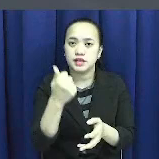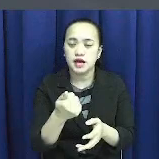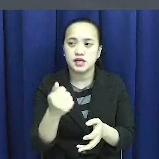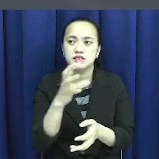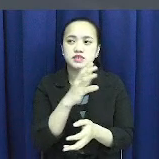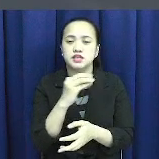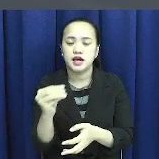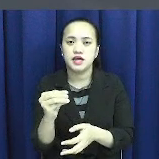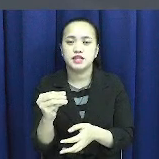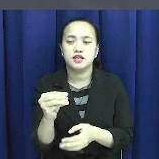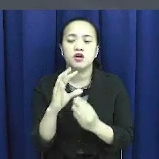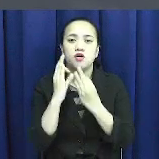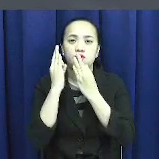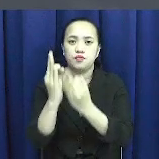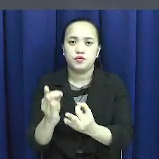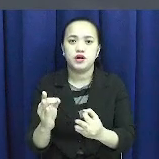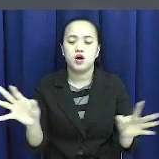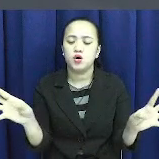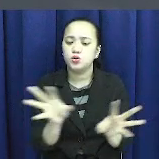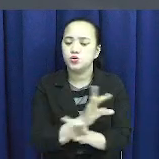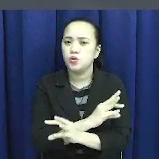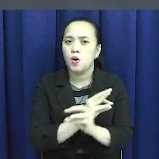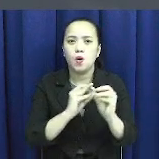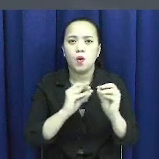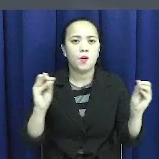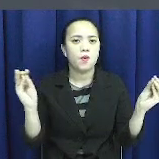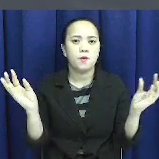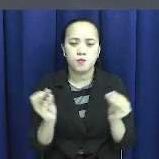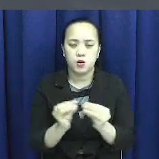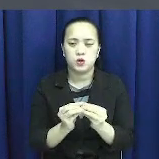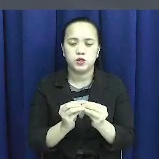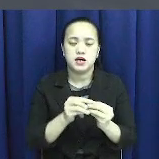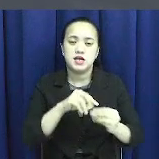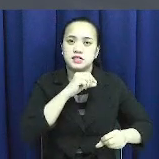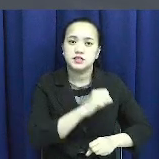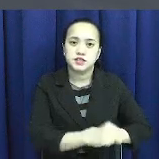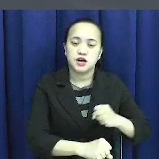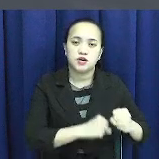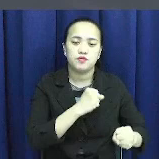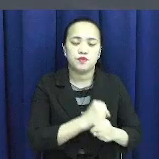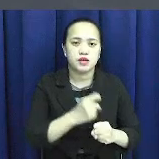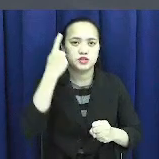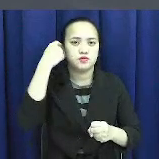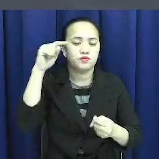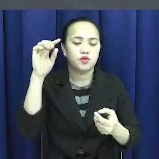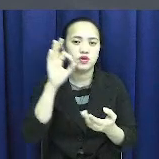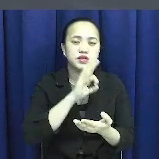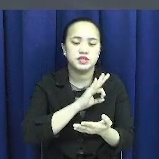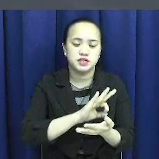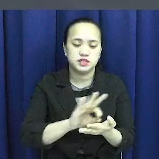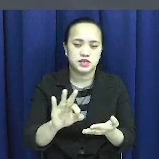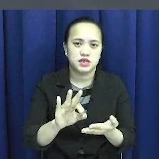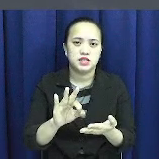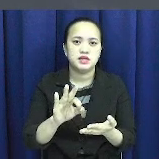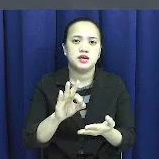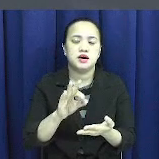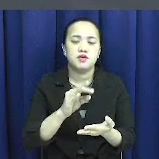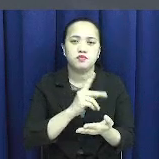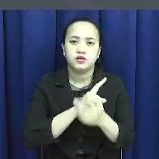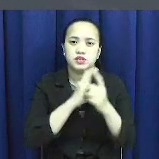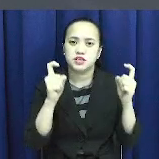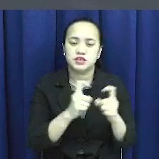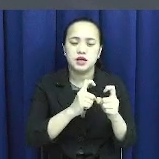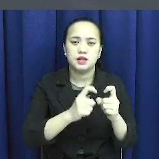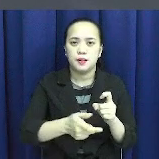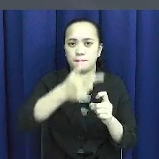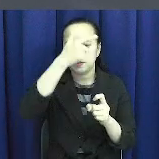more sacrifice for sin. Sapagkat tinapos na po yan ng Panginoon Jesucristo when Jesus Christ said, it is finished. So tapos